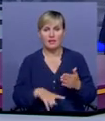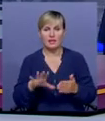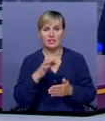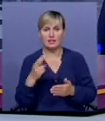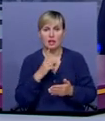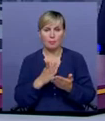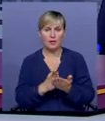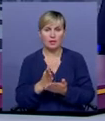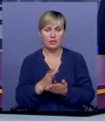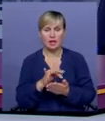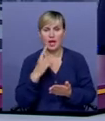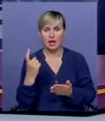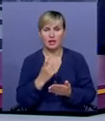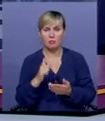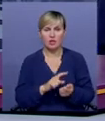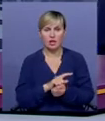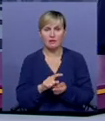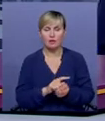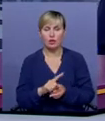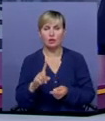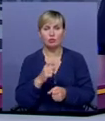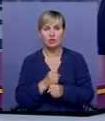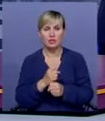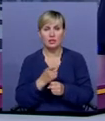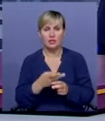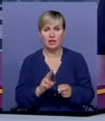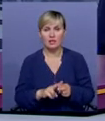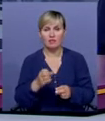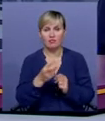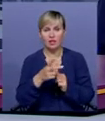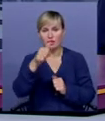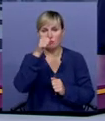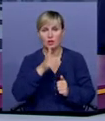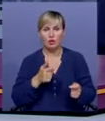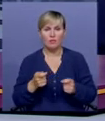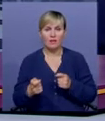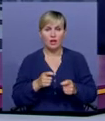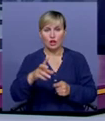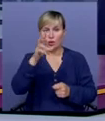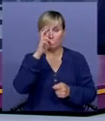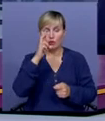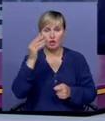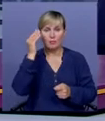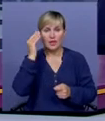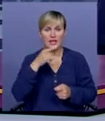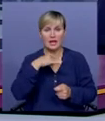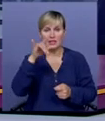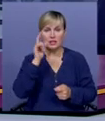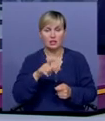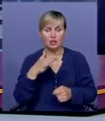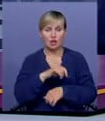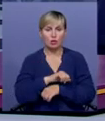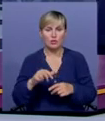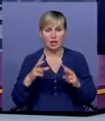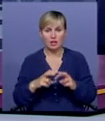социальные, политические и экономические реформы. Что сделано за эти 12 месяцев управления государством? Мнение отечественных и